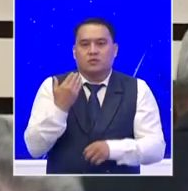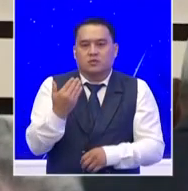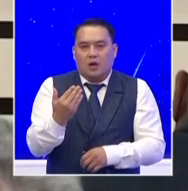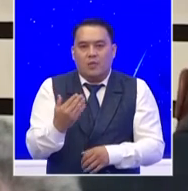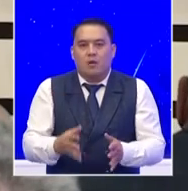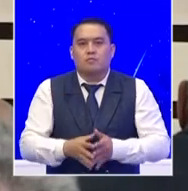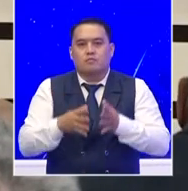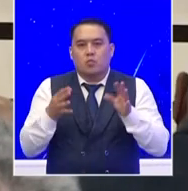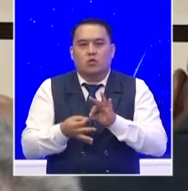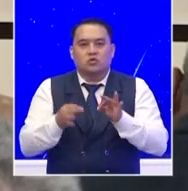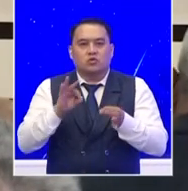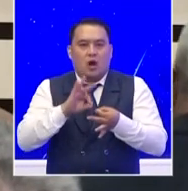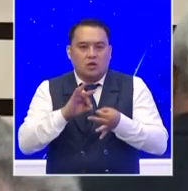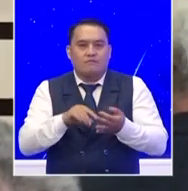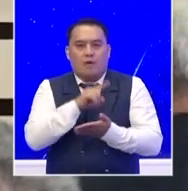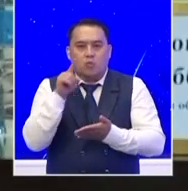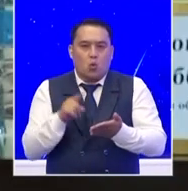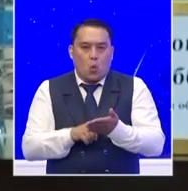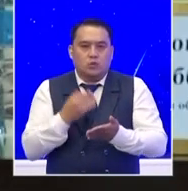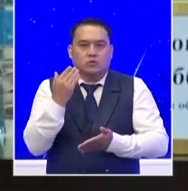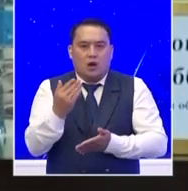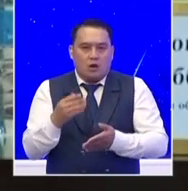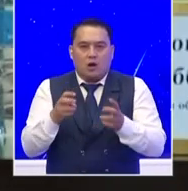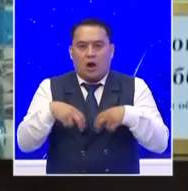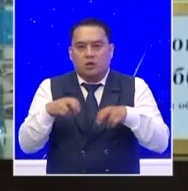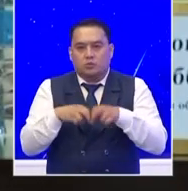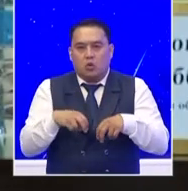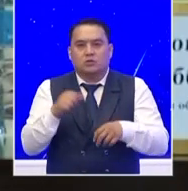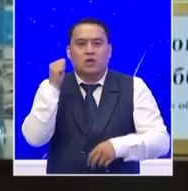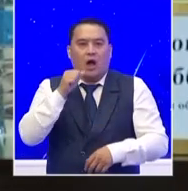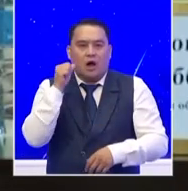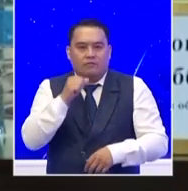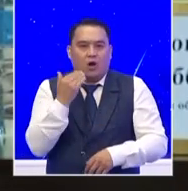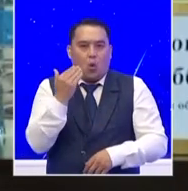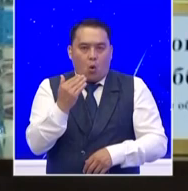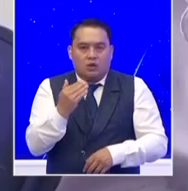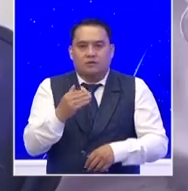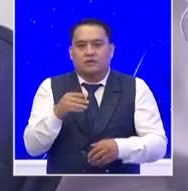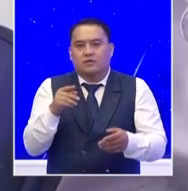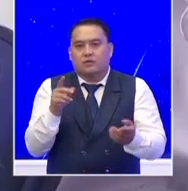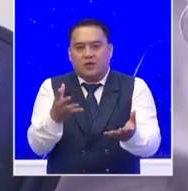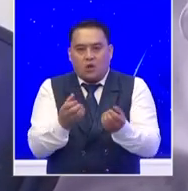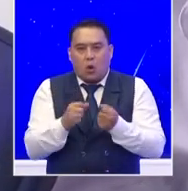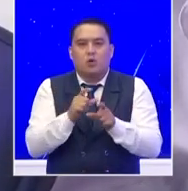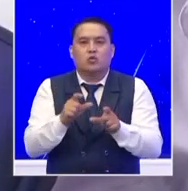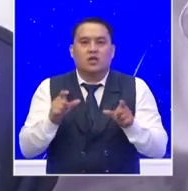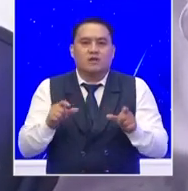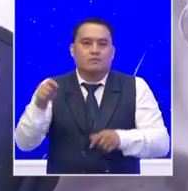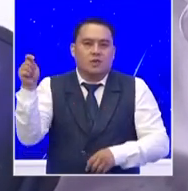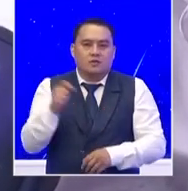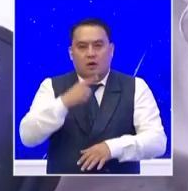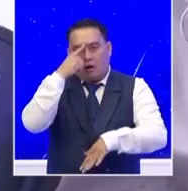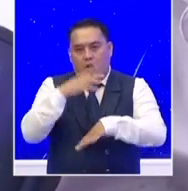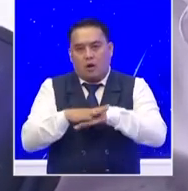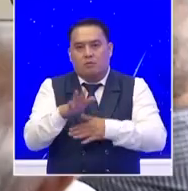проблемы сельчан. Более детально каждый вопрос Амандык Баталов рассмотрит уже завтра, во время онлайн-приема граждан. Визит акима